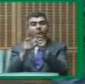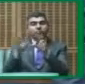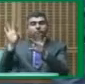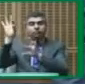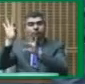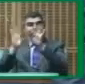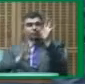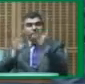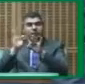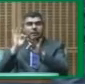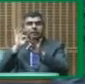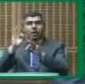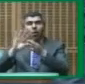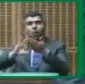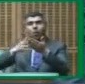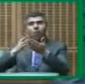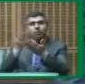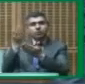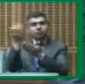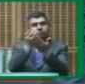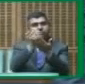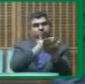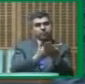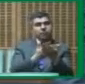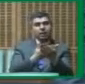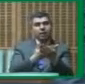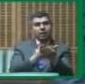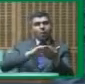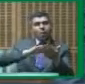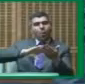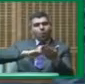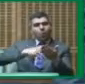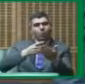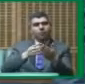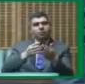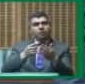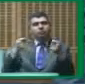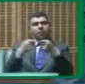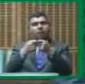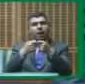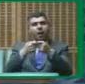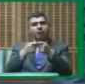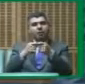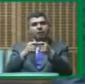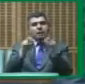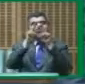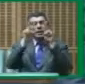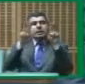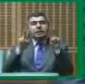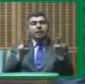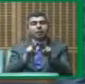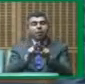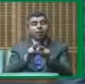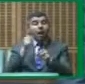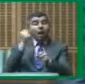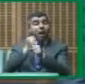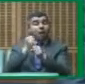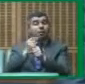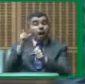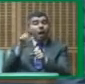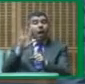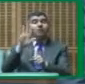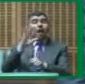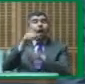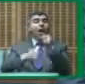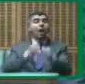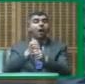من هذه الفئة يطلب غالبا تجربة لطالب الشغل لا تقل أحيانا عن 5 سنوات